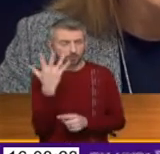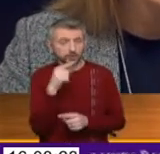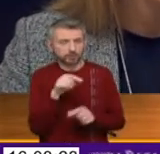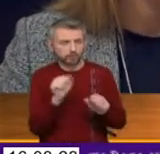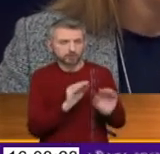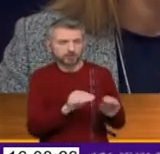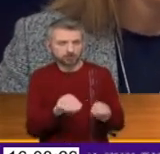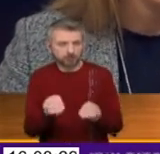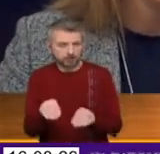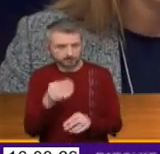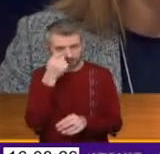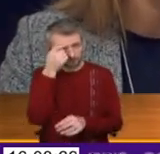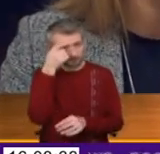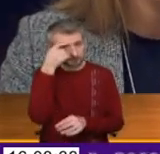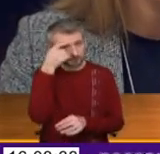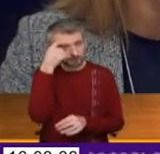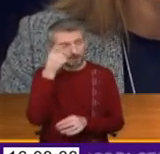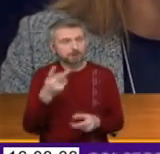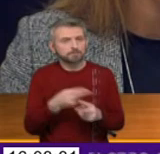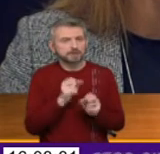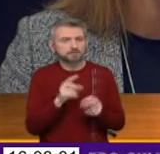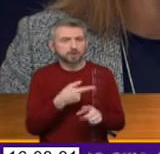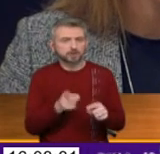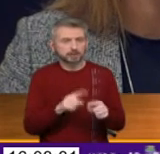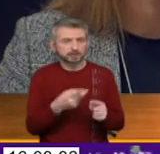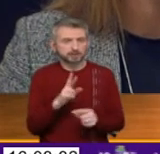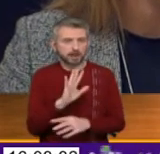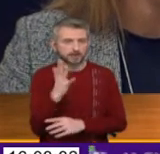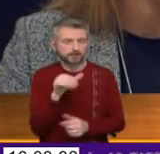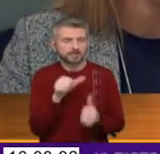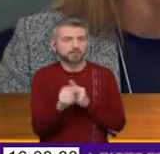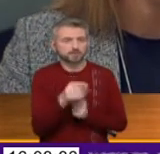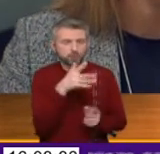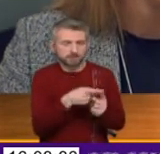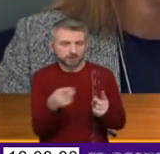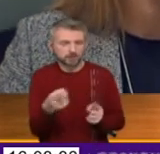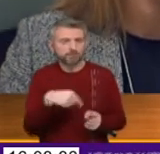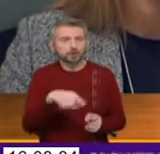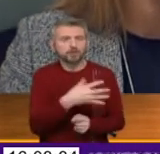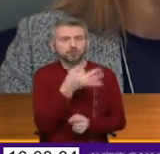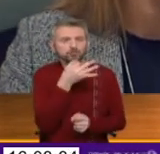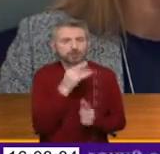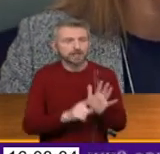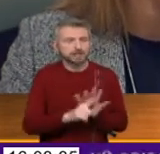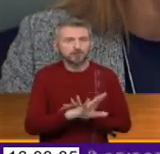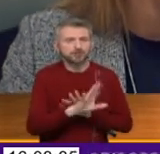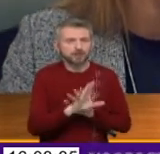саджати. І безпечно це для дерева саме в той період, тому що вони ще не починають